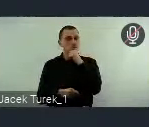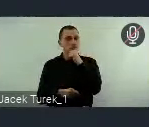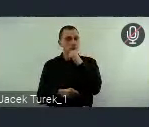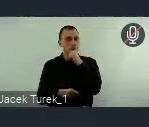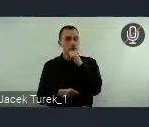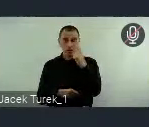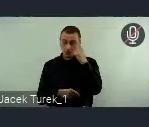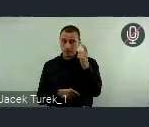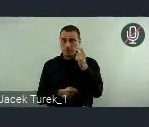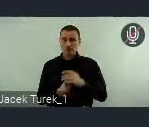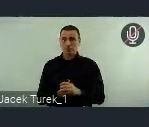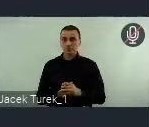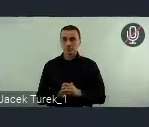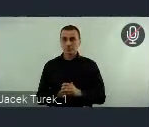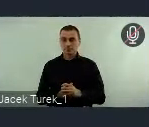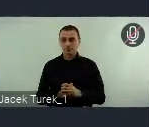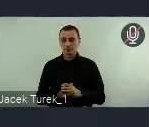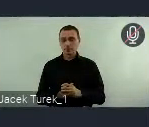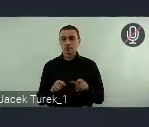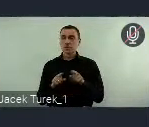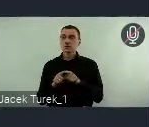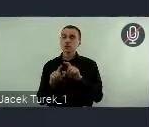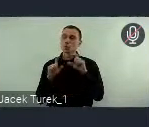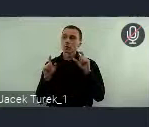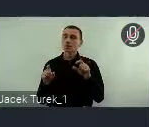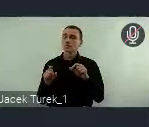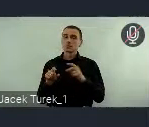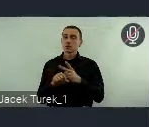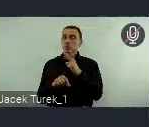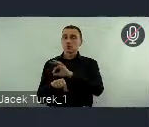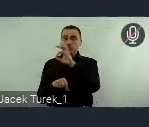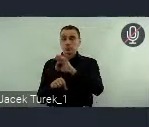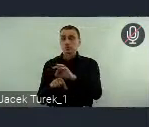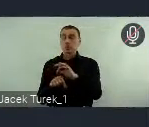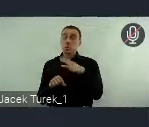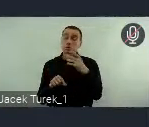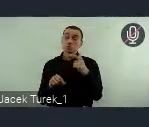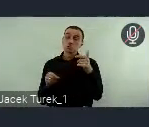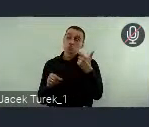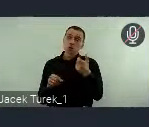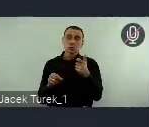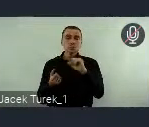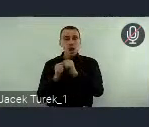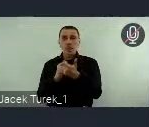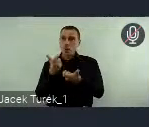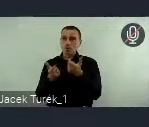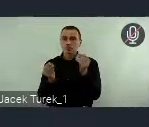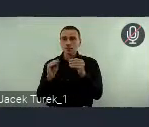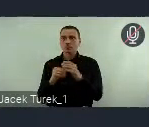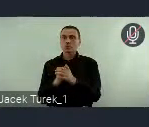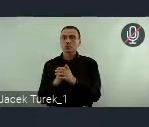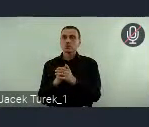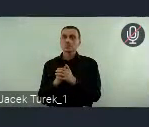na co zwrócić uwagę bardzo mocno może Budynek będzie niedostępna ale możemy w prosty sposób być może Można w jakiś prosty sposób zapewnić zbity z desek jakąś